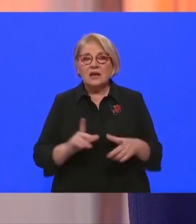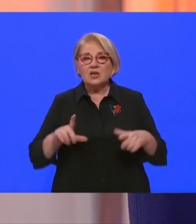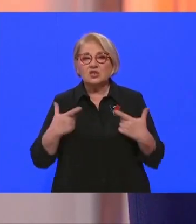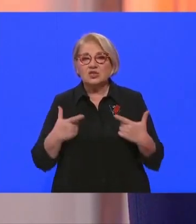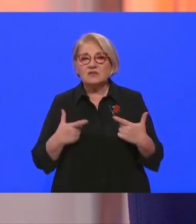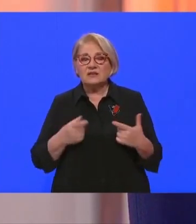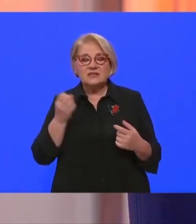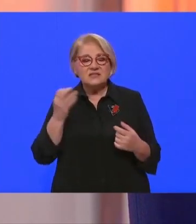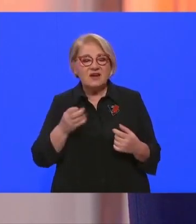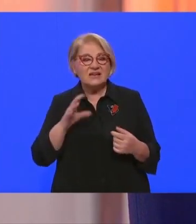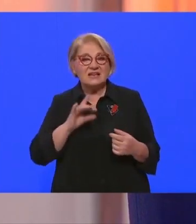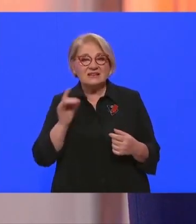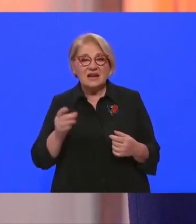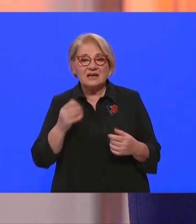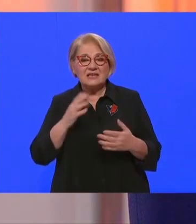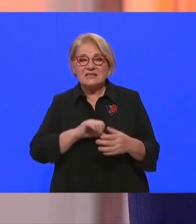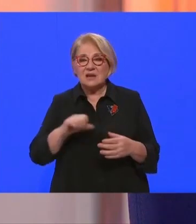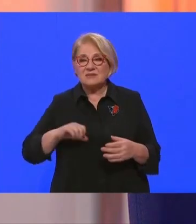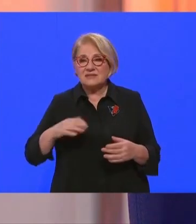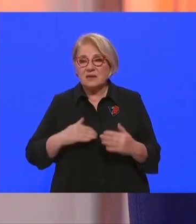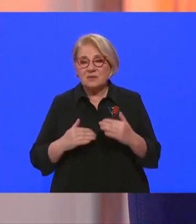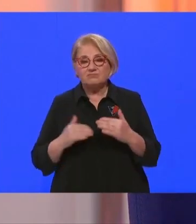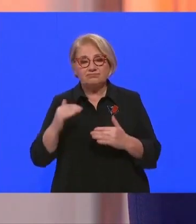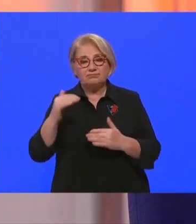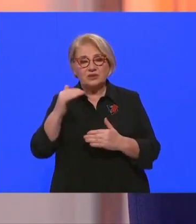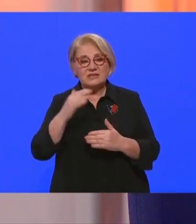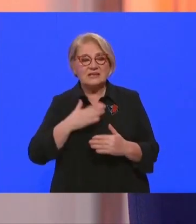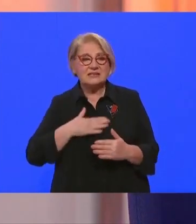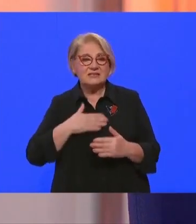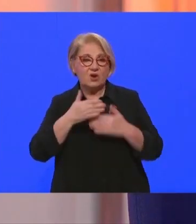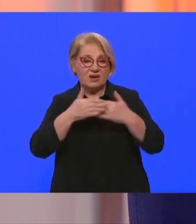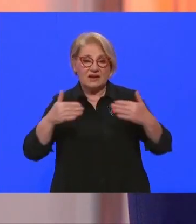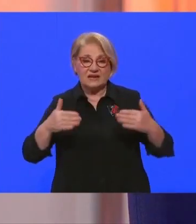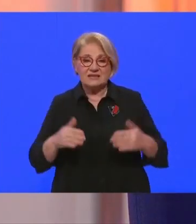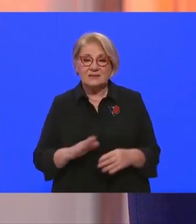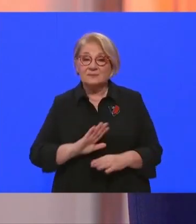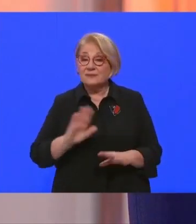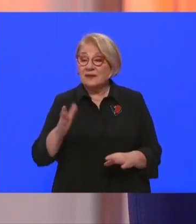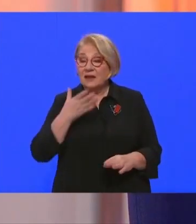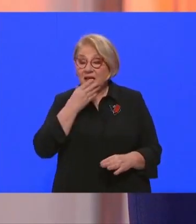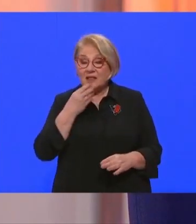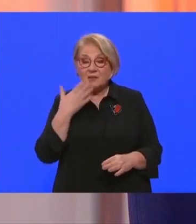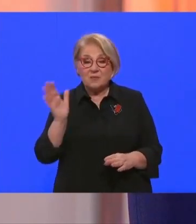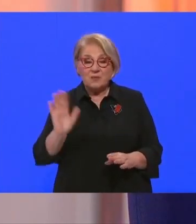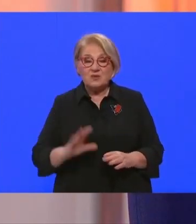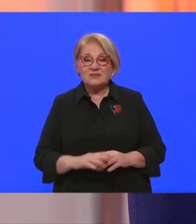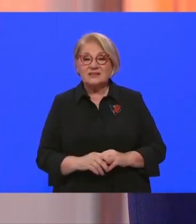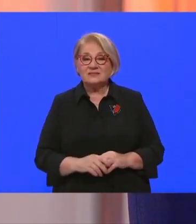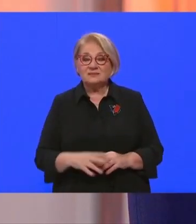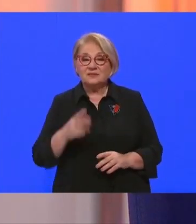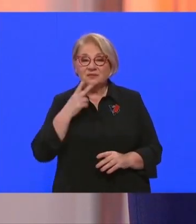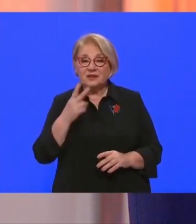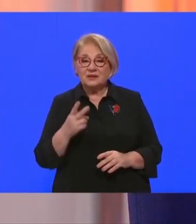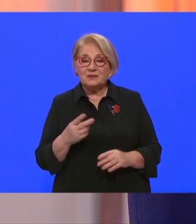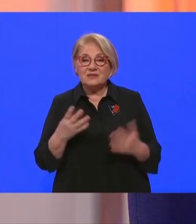iz dana u dan i sam sebi podizati svoje granice. Od sveg srca vam zahvaljujem.